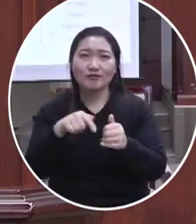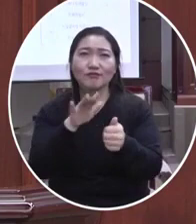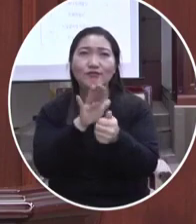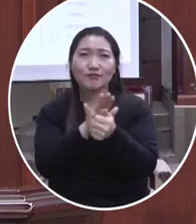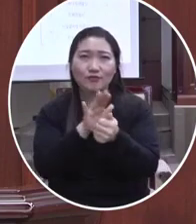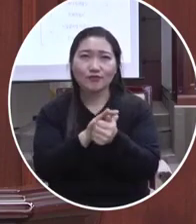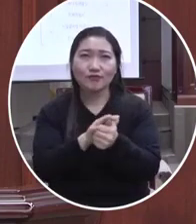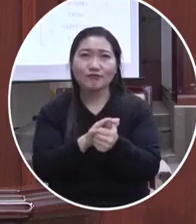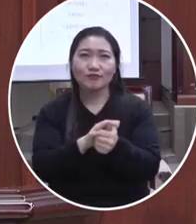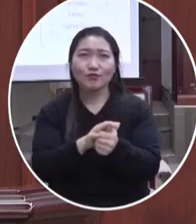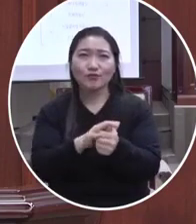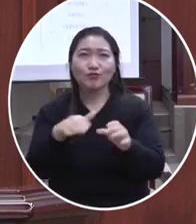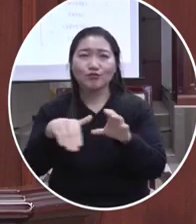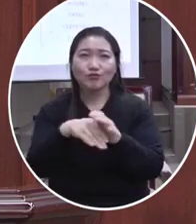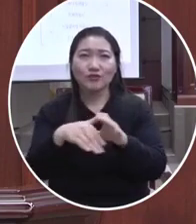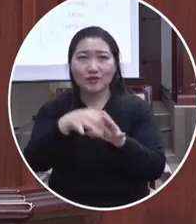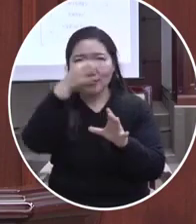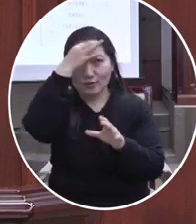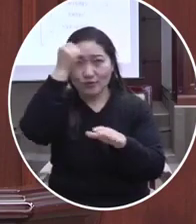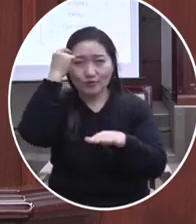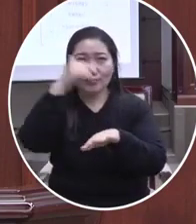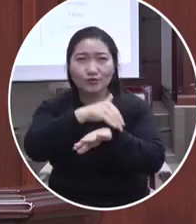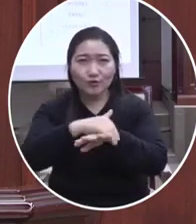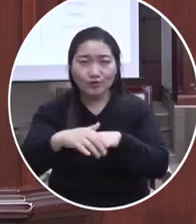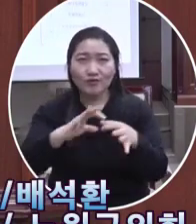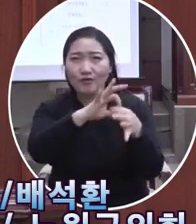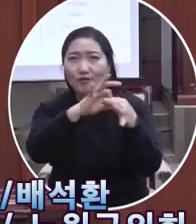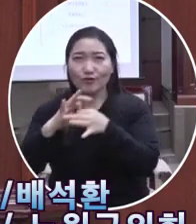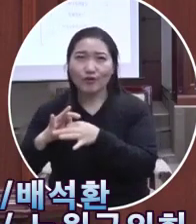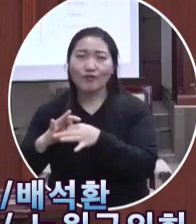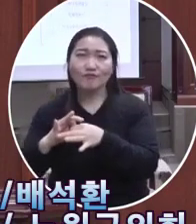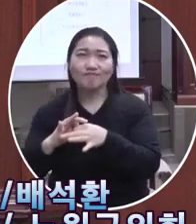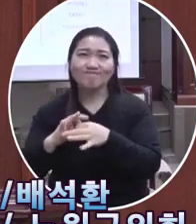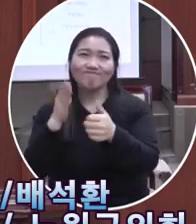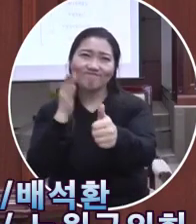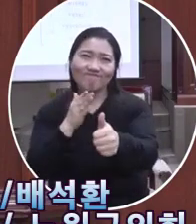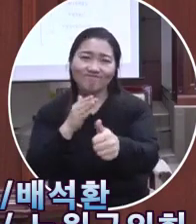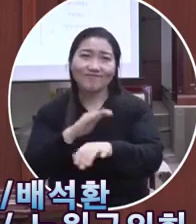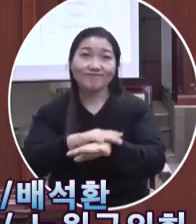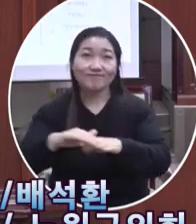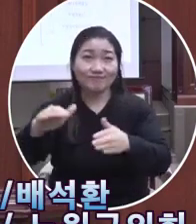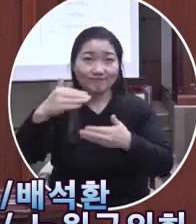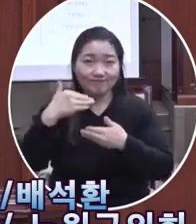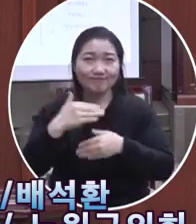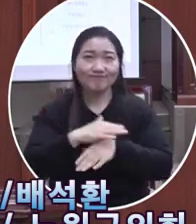증진시켜 적극적인 문화예술 정책으로 추진되길 바랍니다. 끝까지 경청해 주셔서 감사합니다.